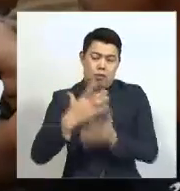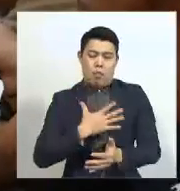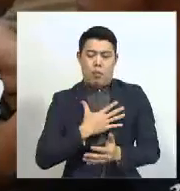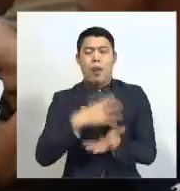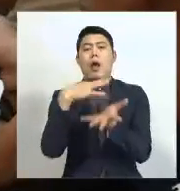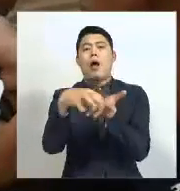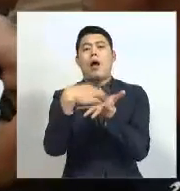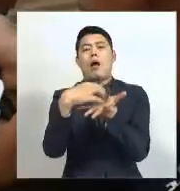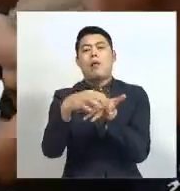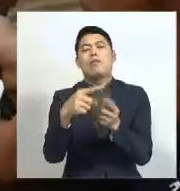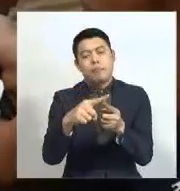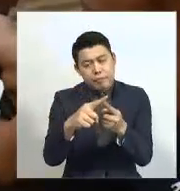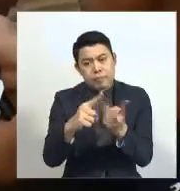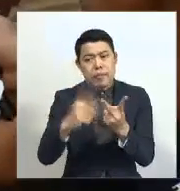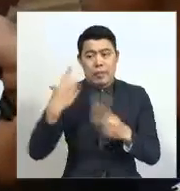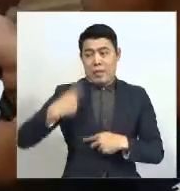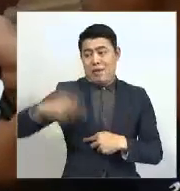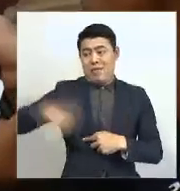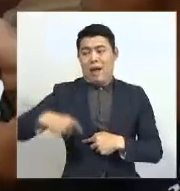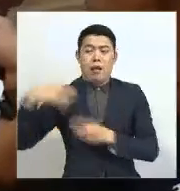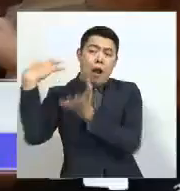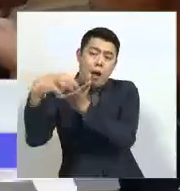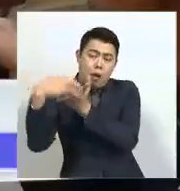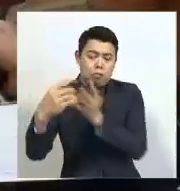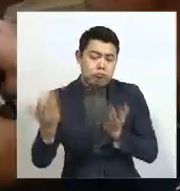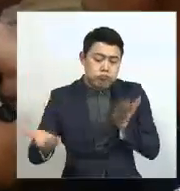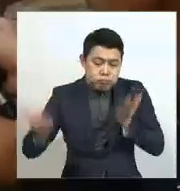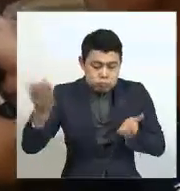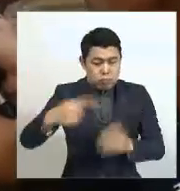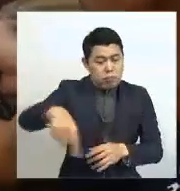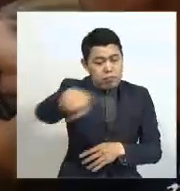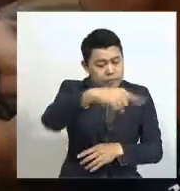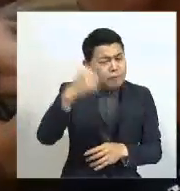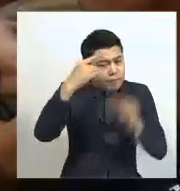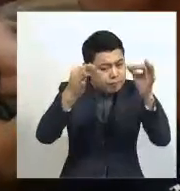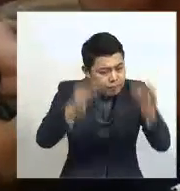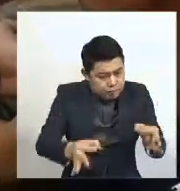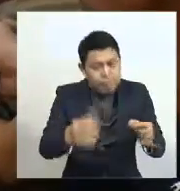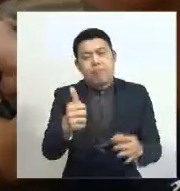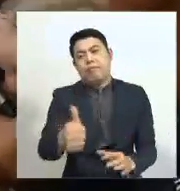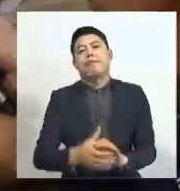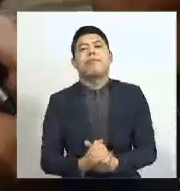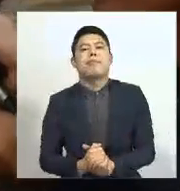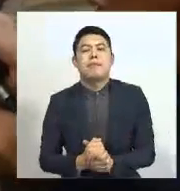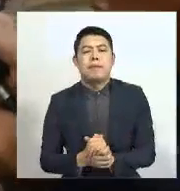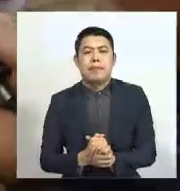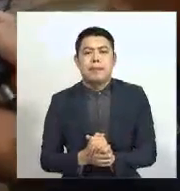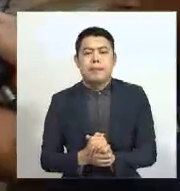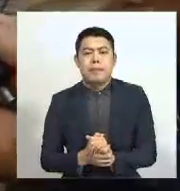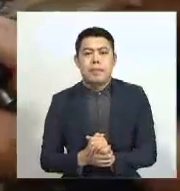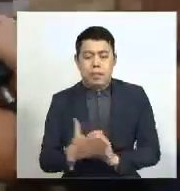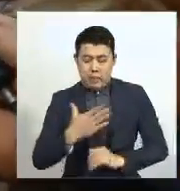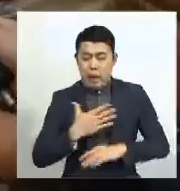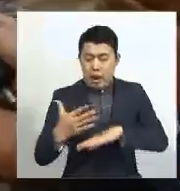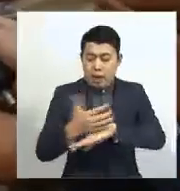นี้กับฟังที่ศาลรัฐธรรมนูญแถลงแล้วให้พ่อแม่พี่น้องประชาชนตัดสินเองดีกว่า แล้วนายกจะไปรับการทำงานเมืองของตัวเอง